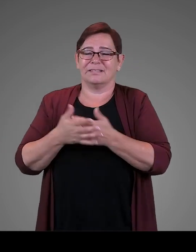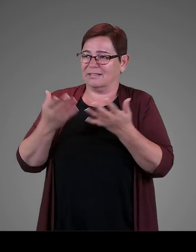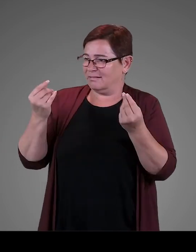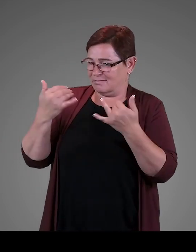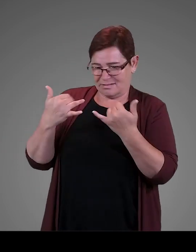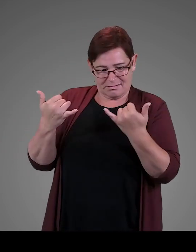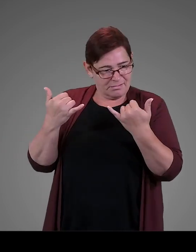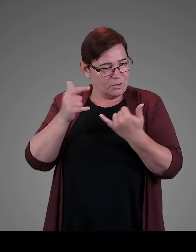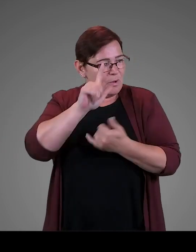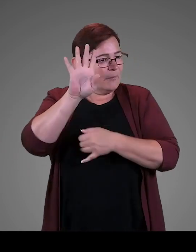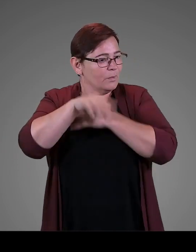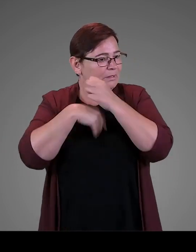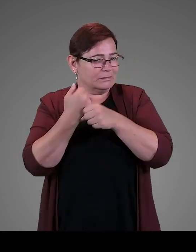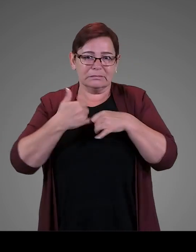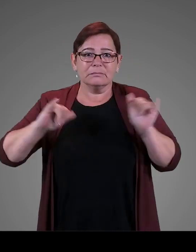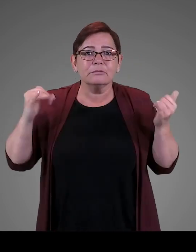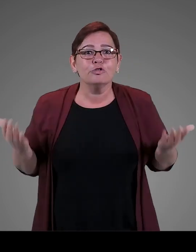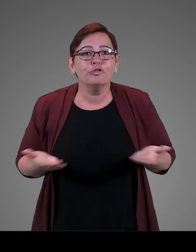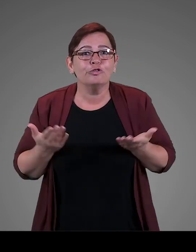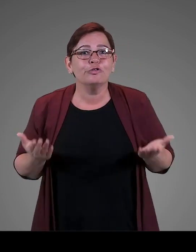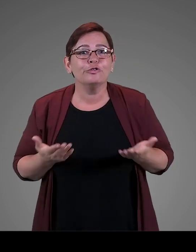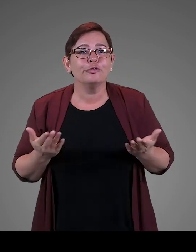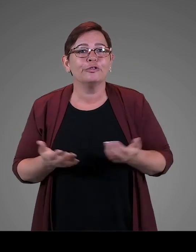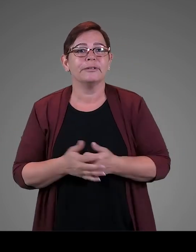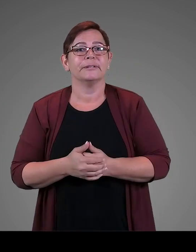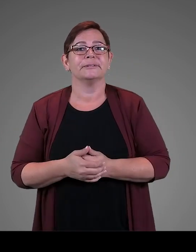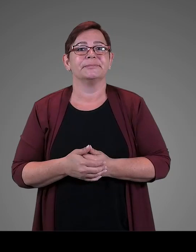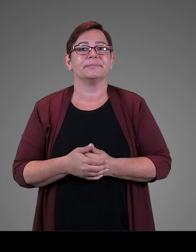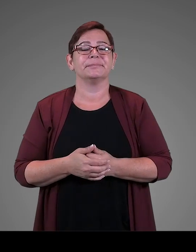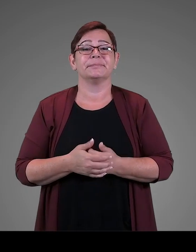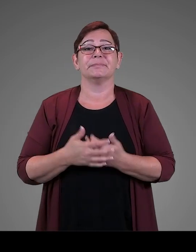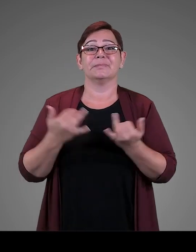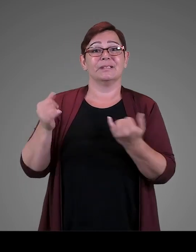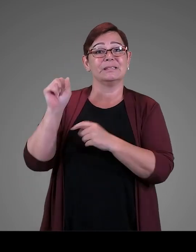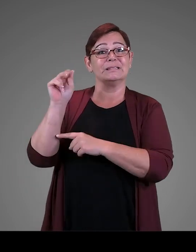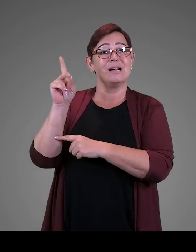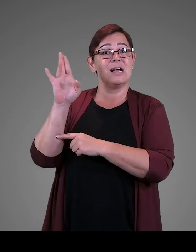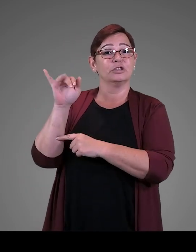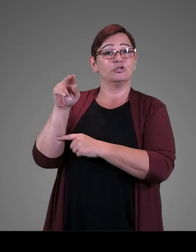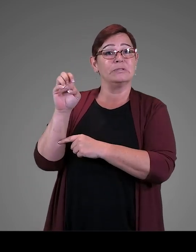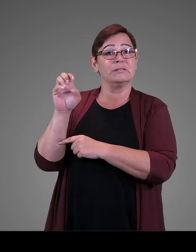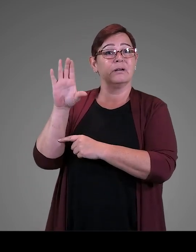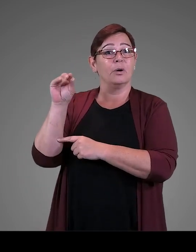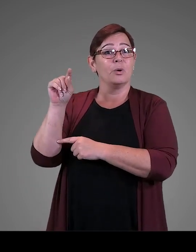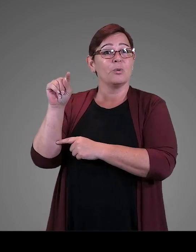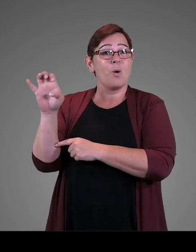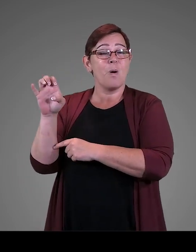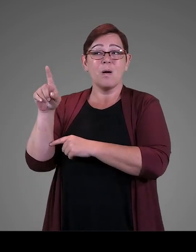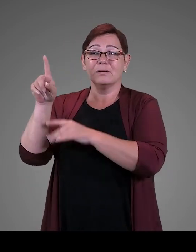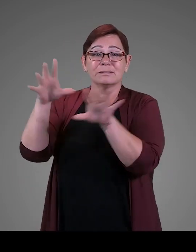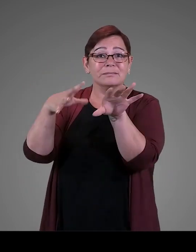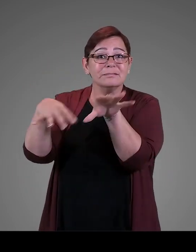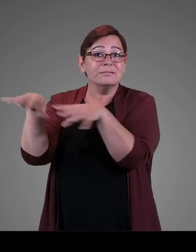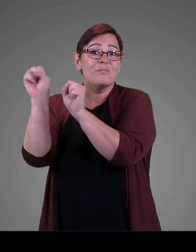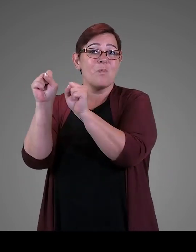Sandrine Côté qui prend la relève, c'est une grande fierté pour moi aussi. Merci.